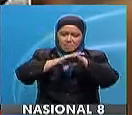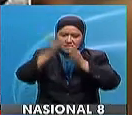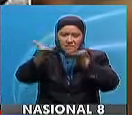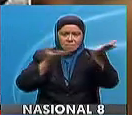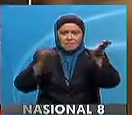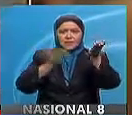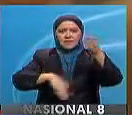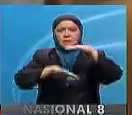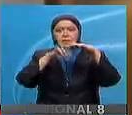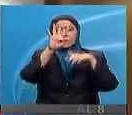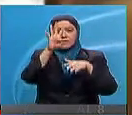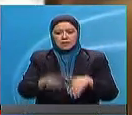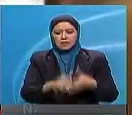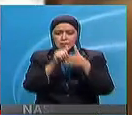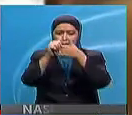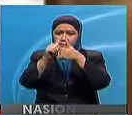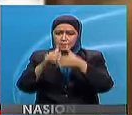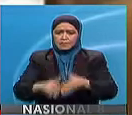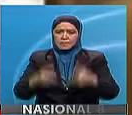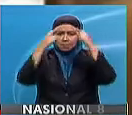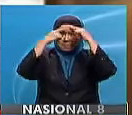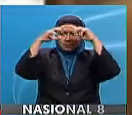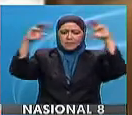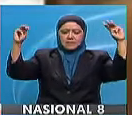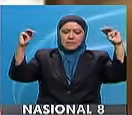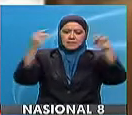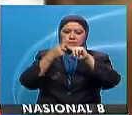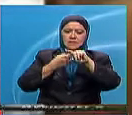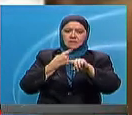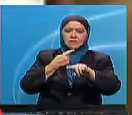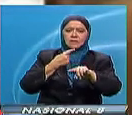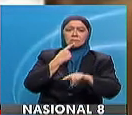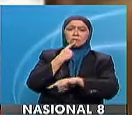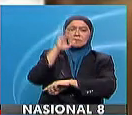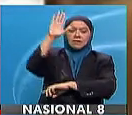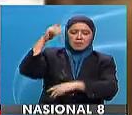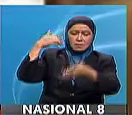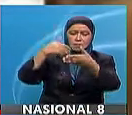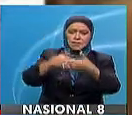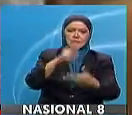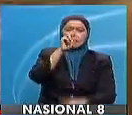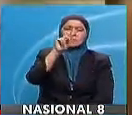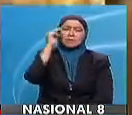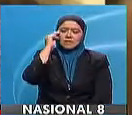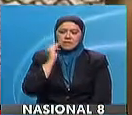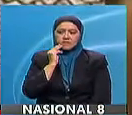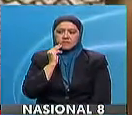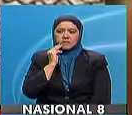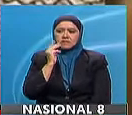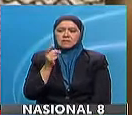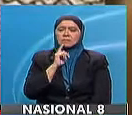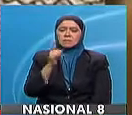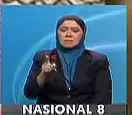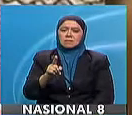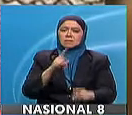Daram Abah hingga era Tun Dr mahathir Mohamad bekas Menteri Dalam Negeri itu seorang yang dikenali